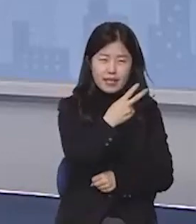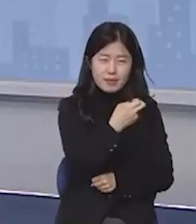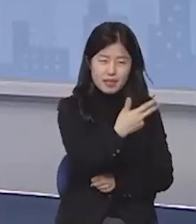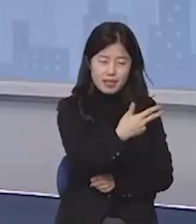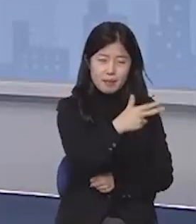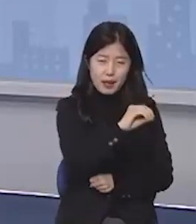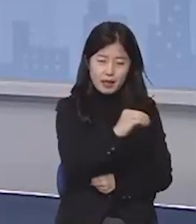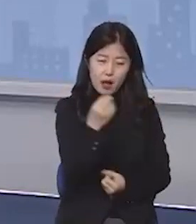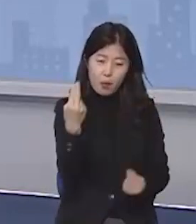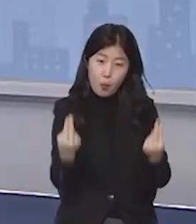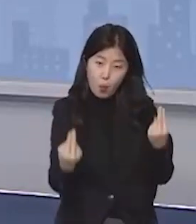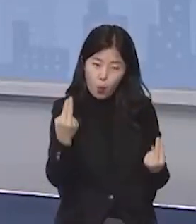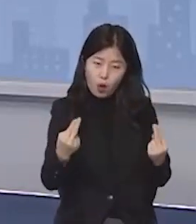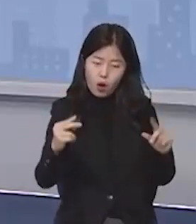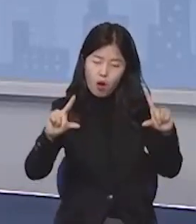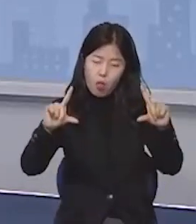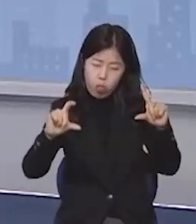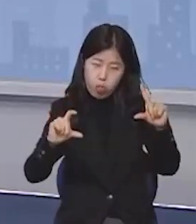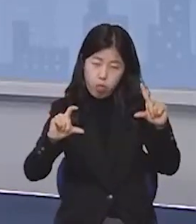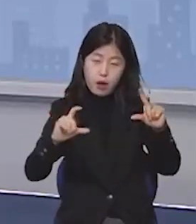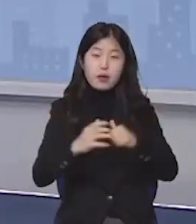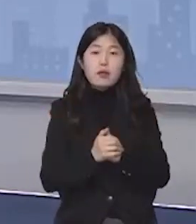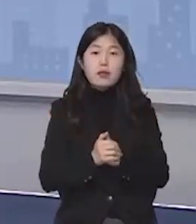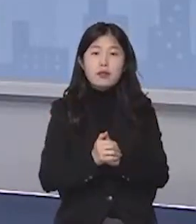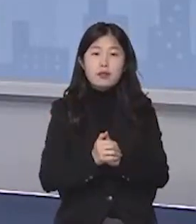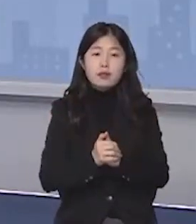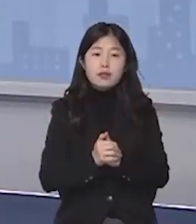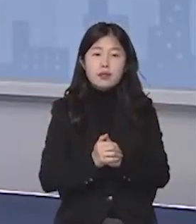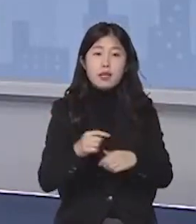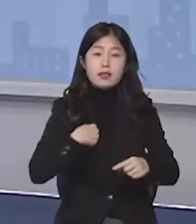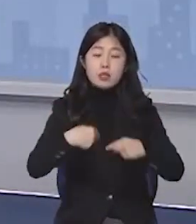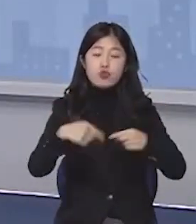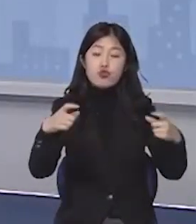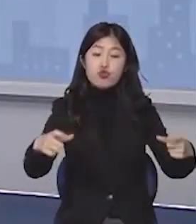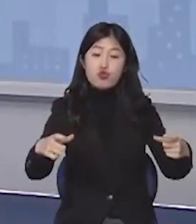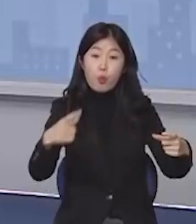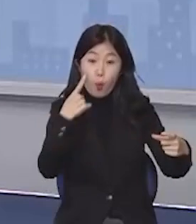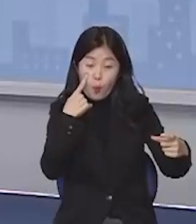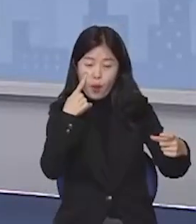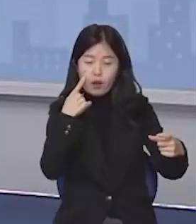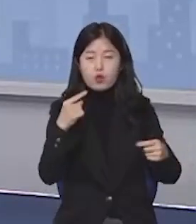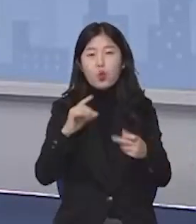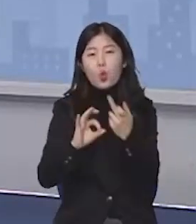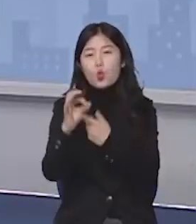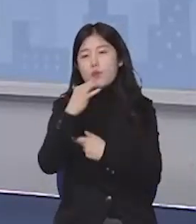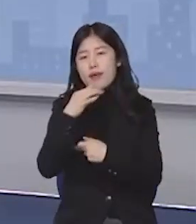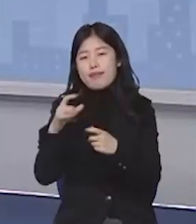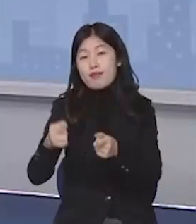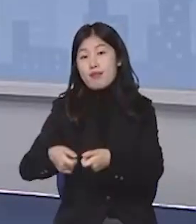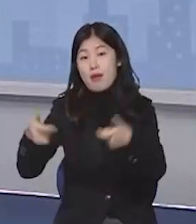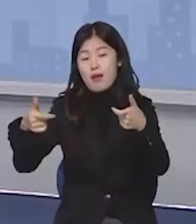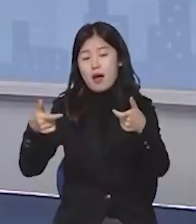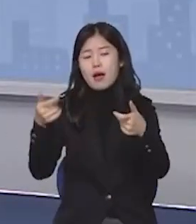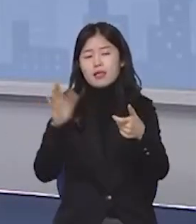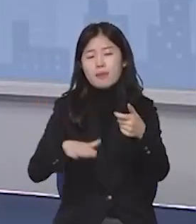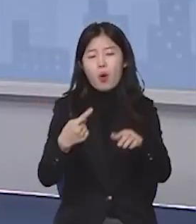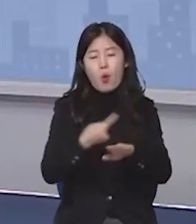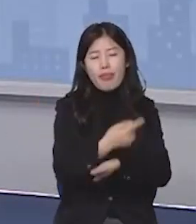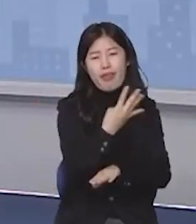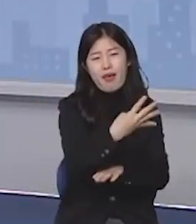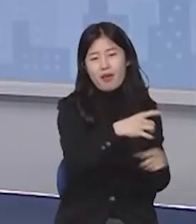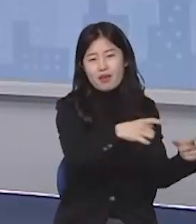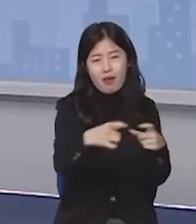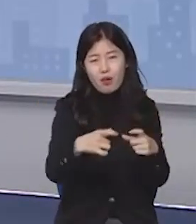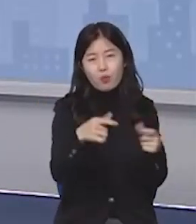소폭 감소했습니다 자치구별로 살펴보면 동구만 증가했고 나머지 4개군은 모두